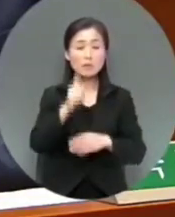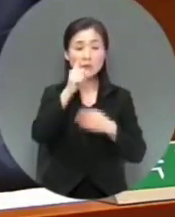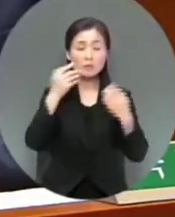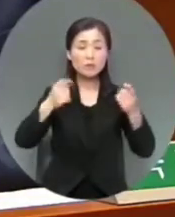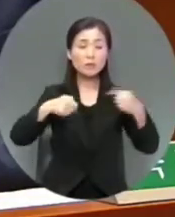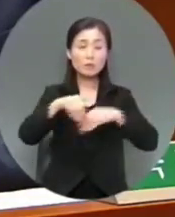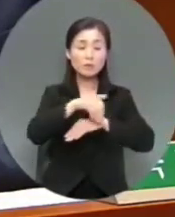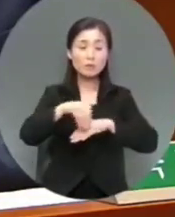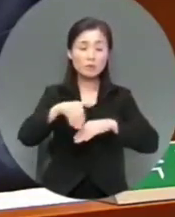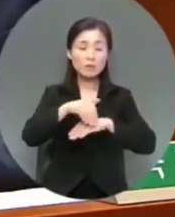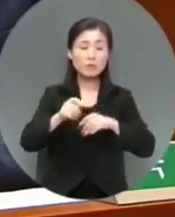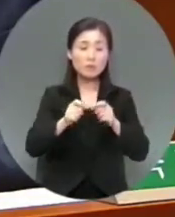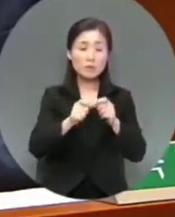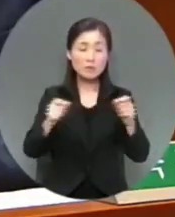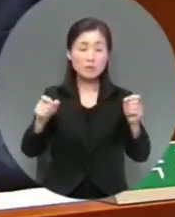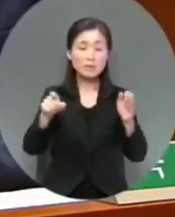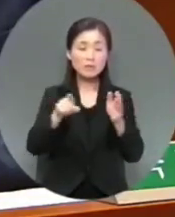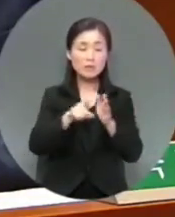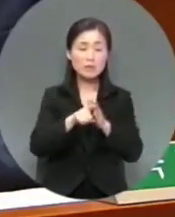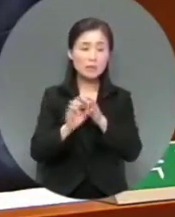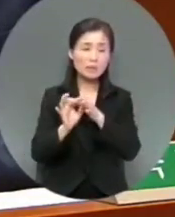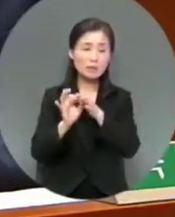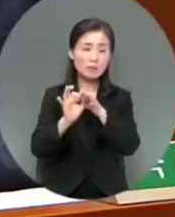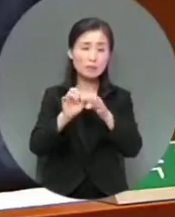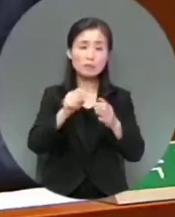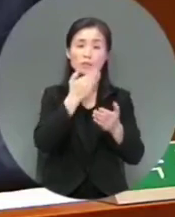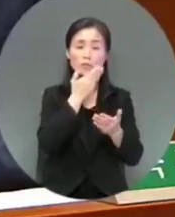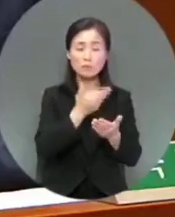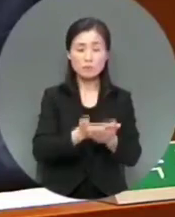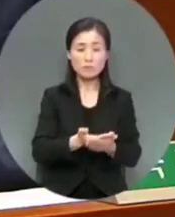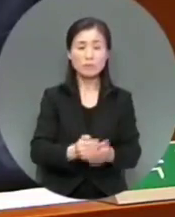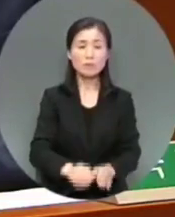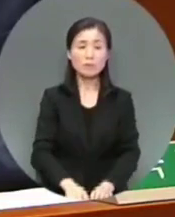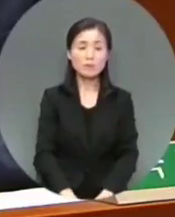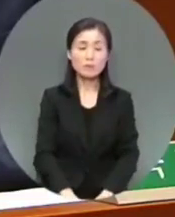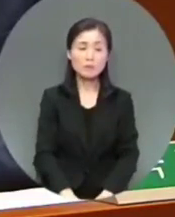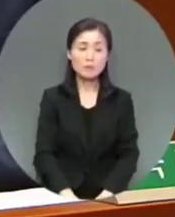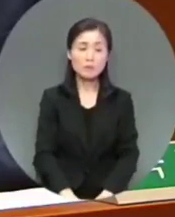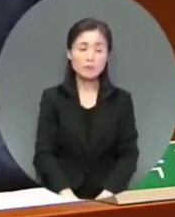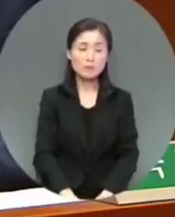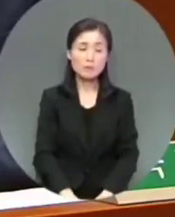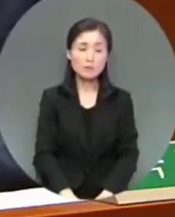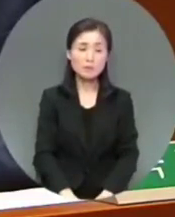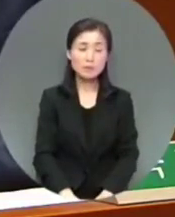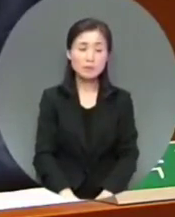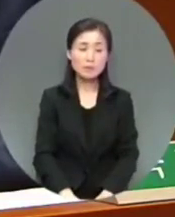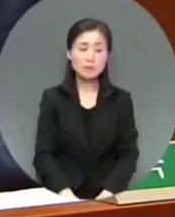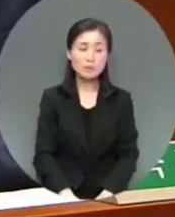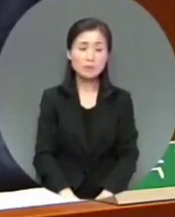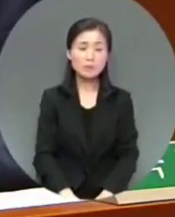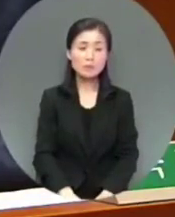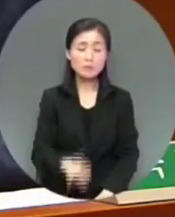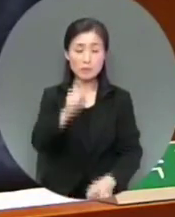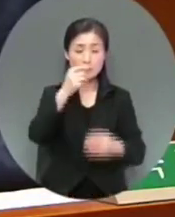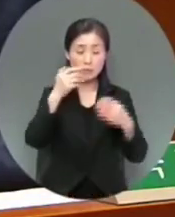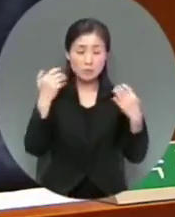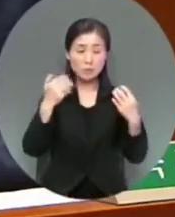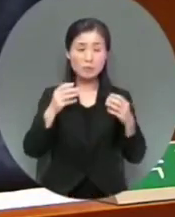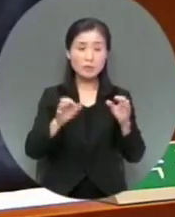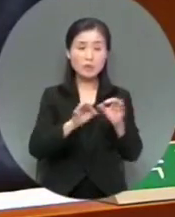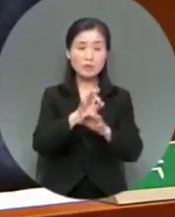정책은요, 장기 신뢰를 유지하는 것이 중요하다고 생각하고요. 그리고 계속해서 정부는